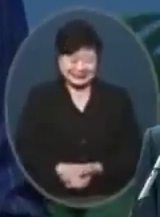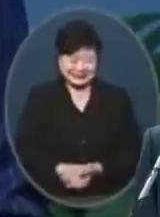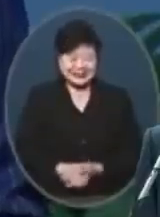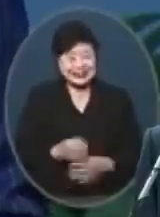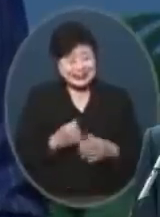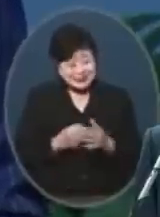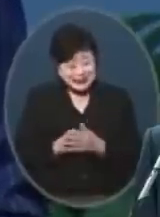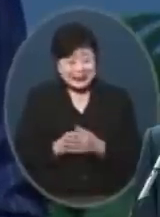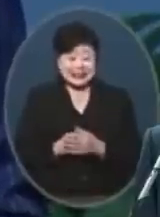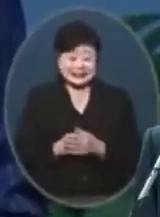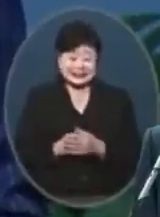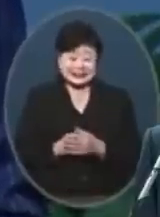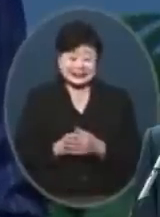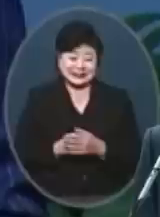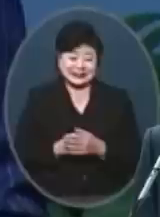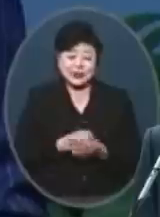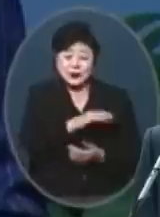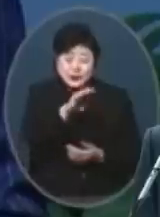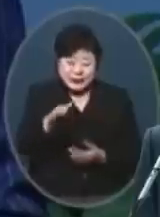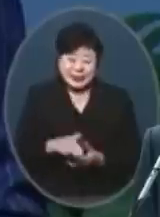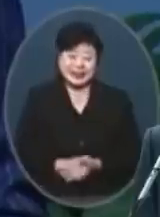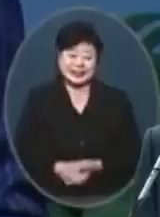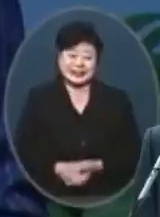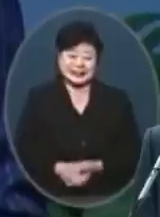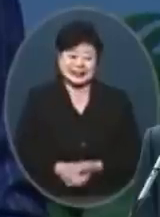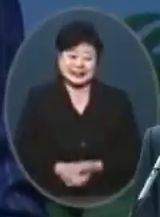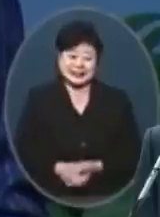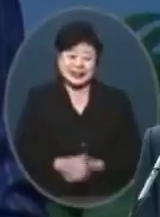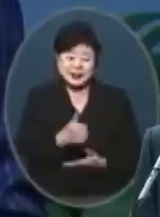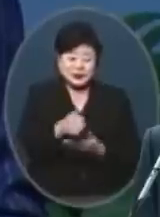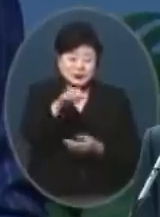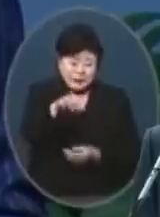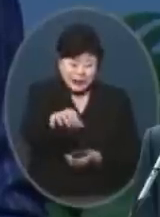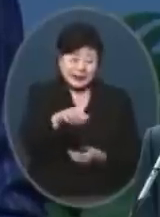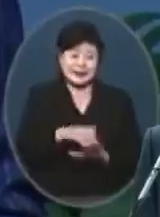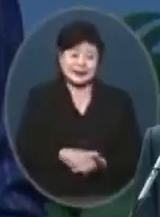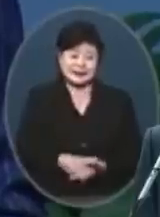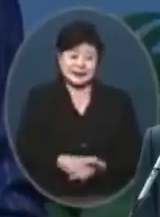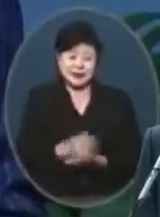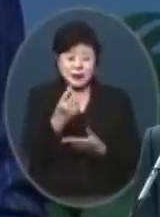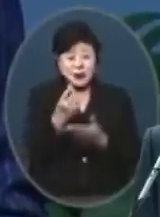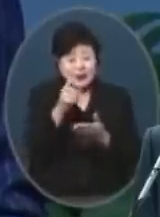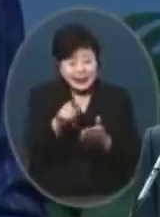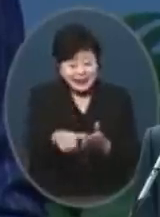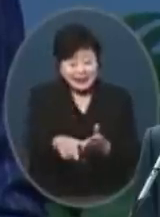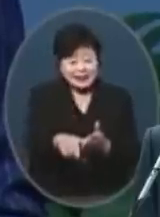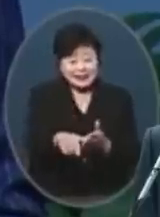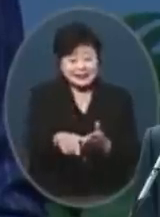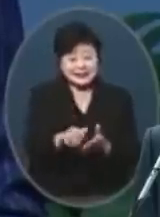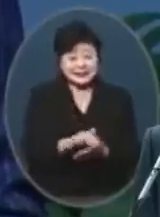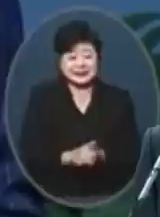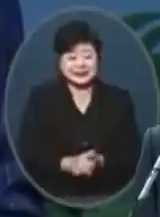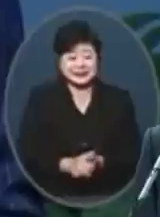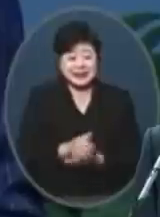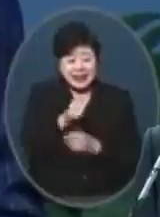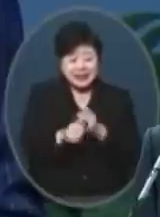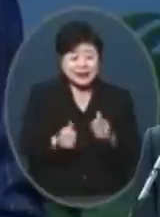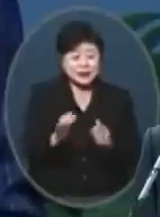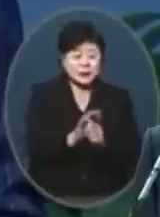그러므로 우리가 주님 앞에 나올 때